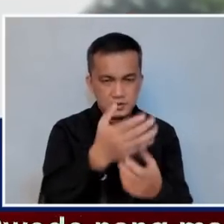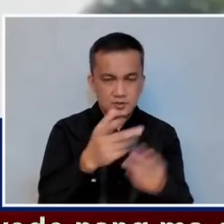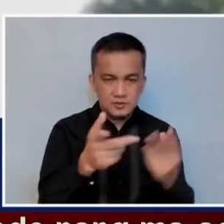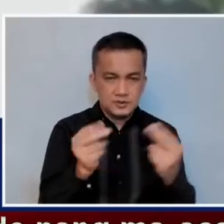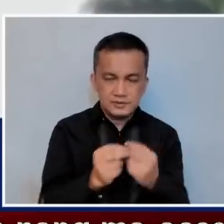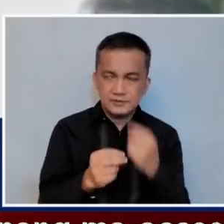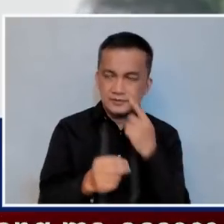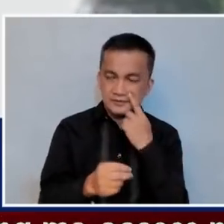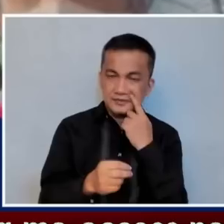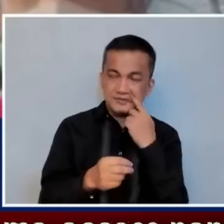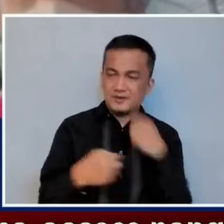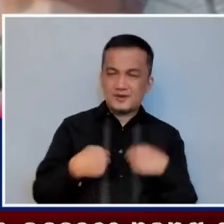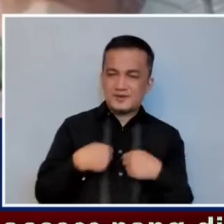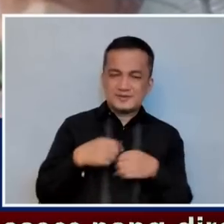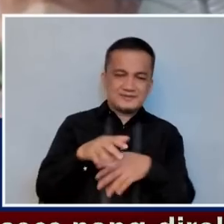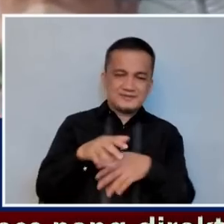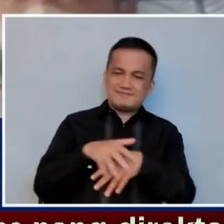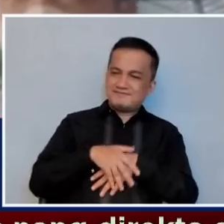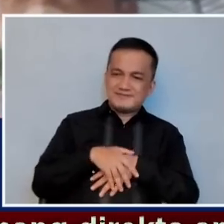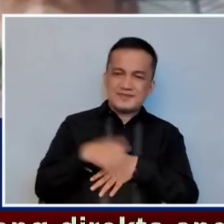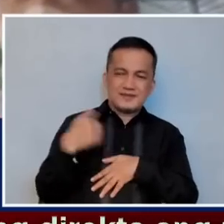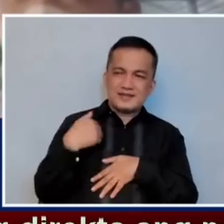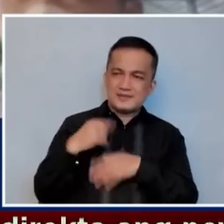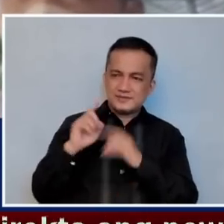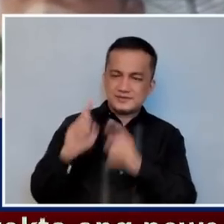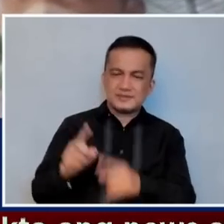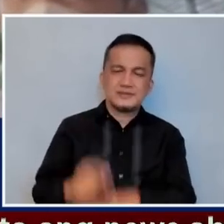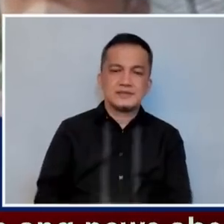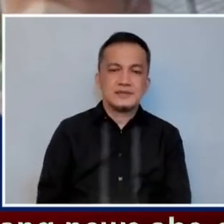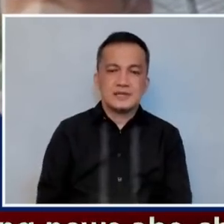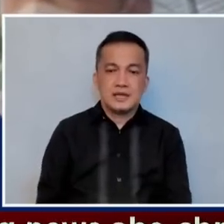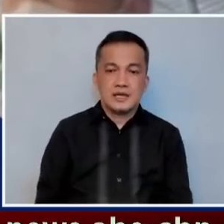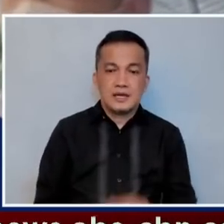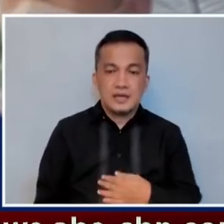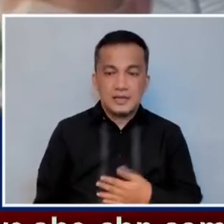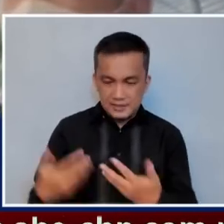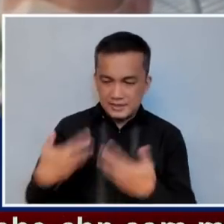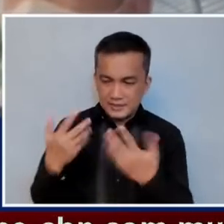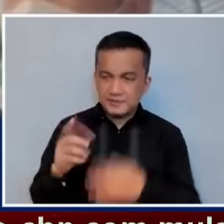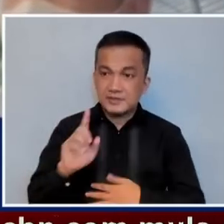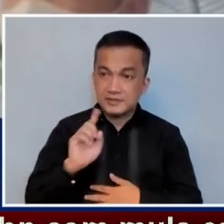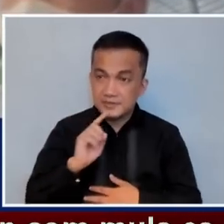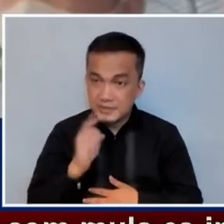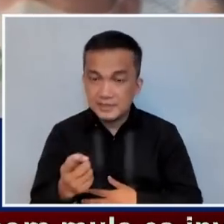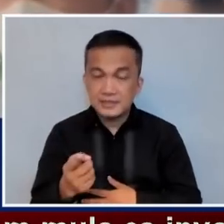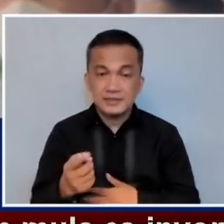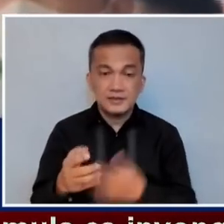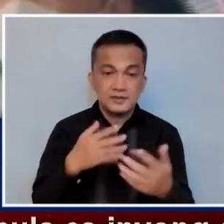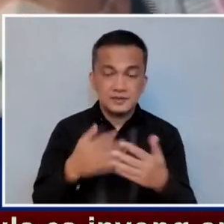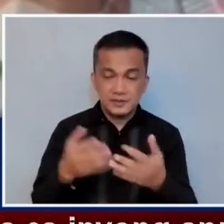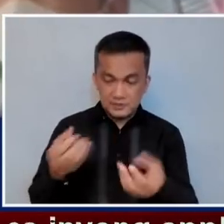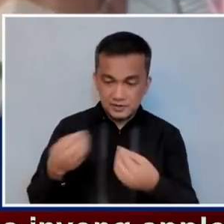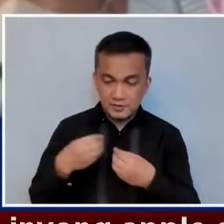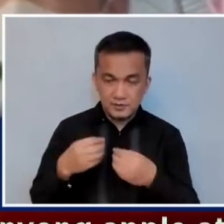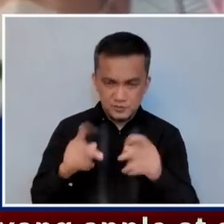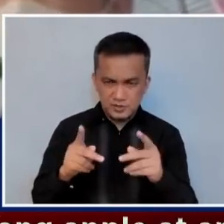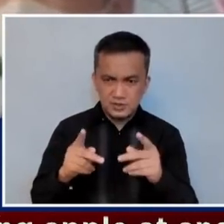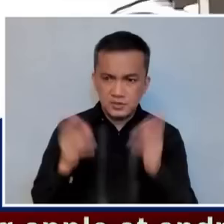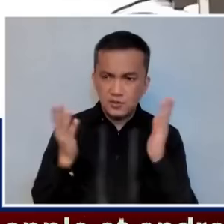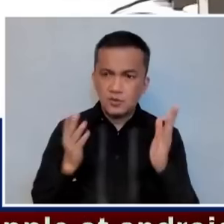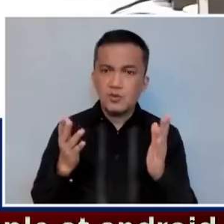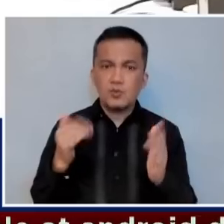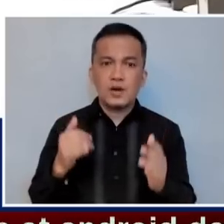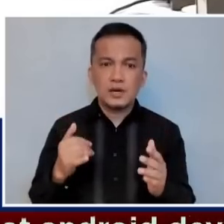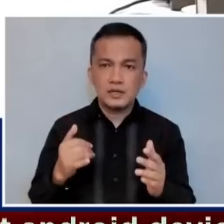not in a position to dwell on it, but let me just say that if given the opportunity to serve, why will I say